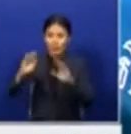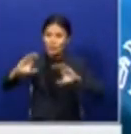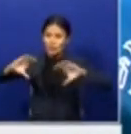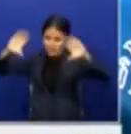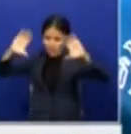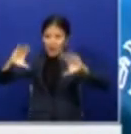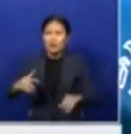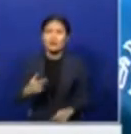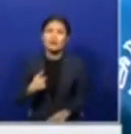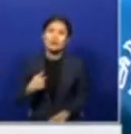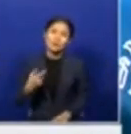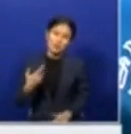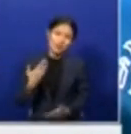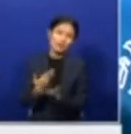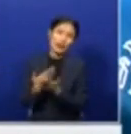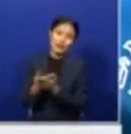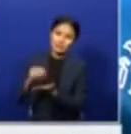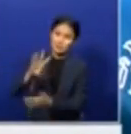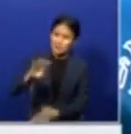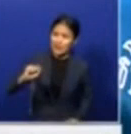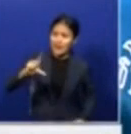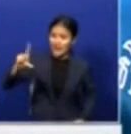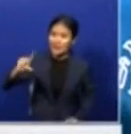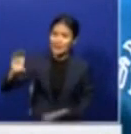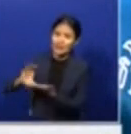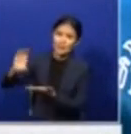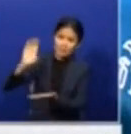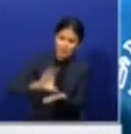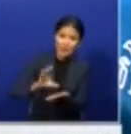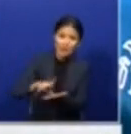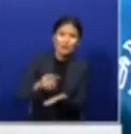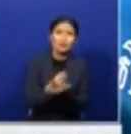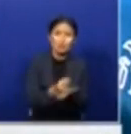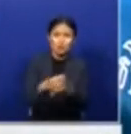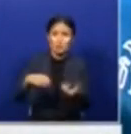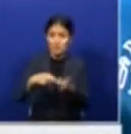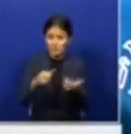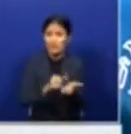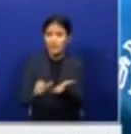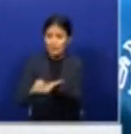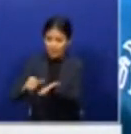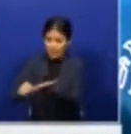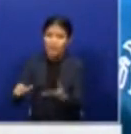ตกแล้วก็มีคำครหาว่าเงินที่ไปขอจากงบประม